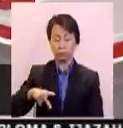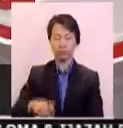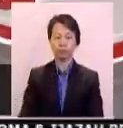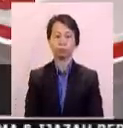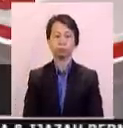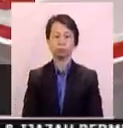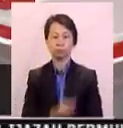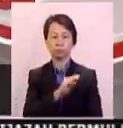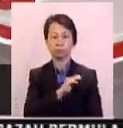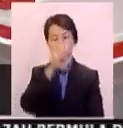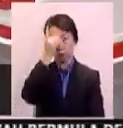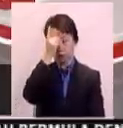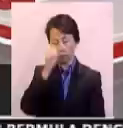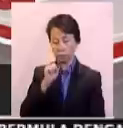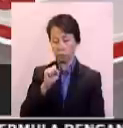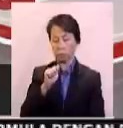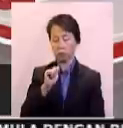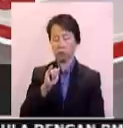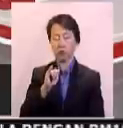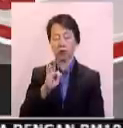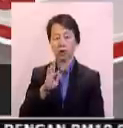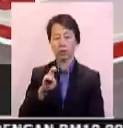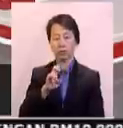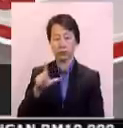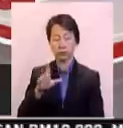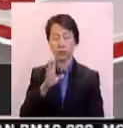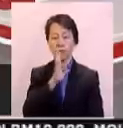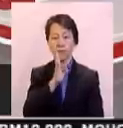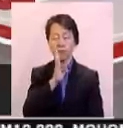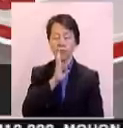Menurut Menterinya Datuk Seri Saifuddin Nasution Ismail,